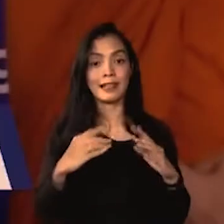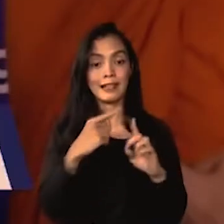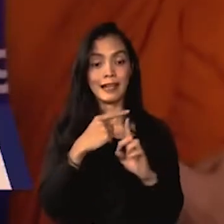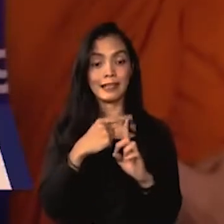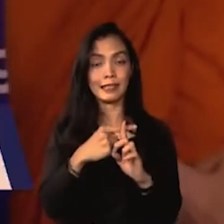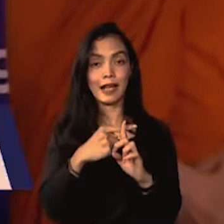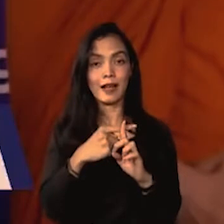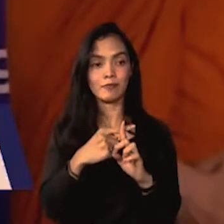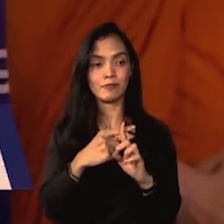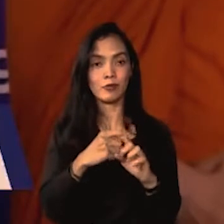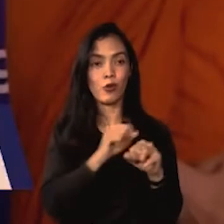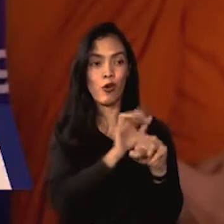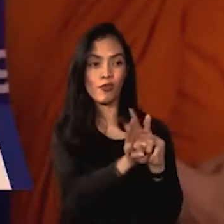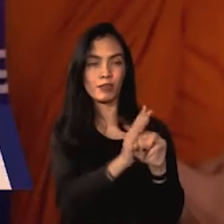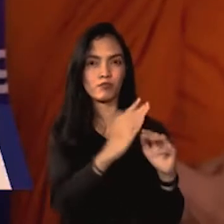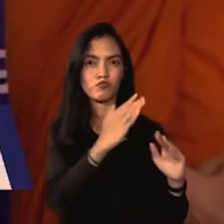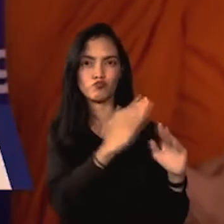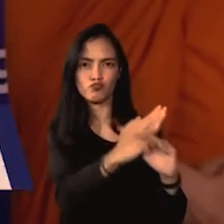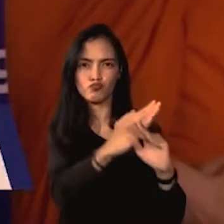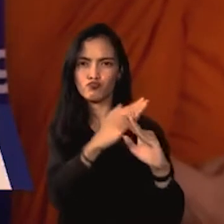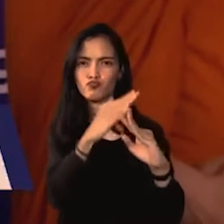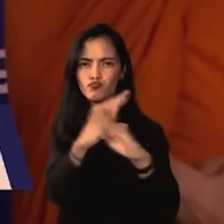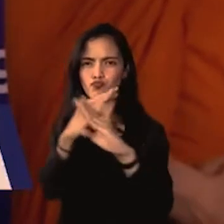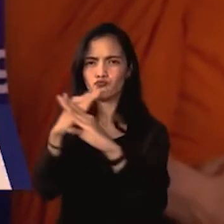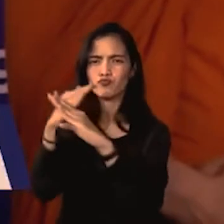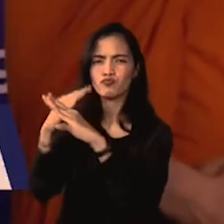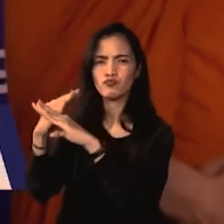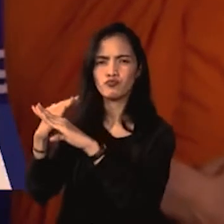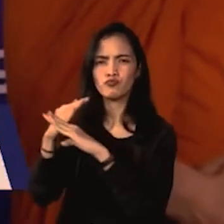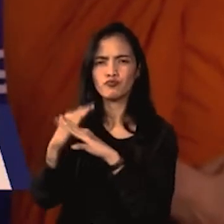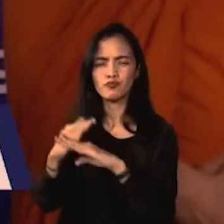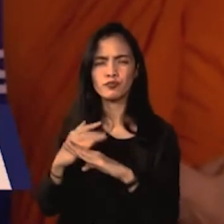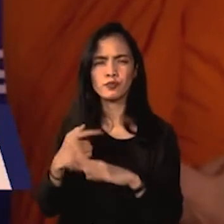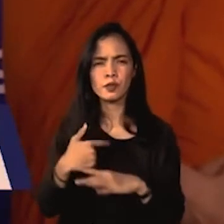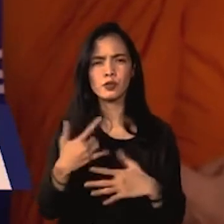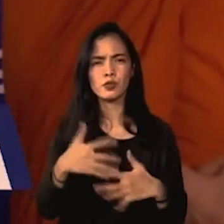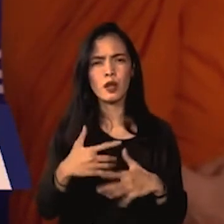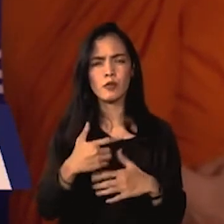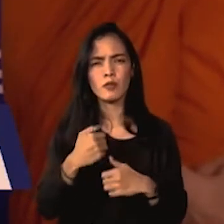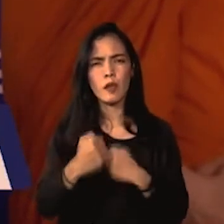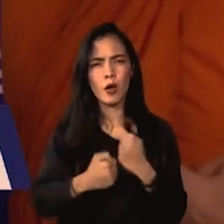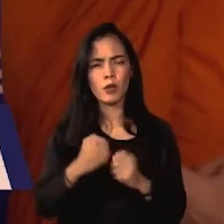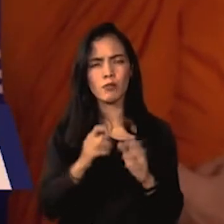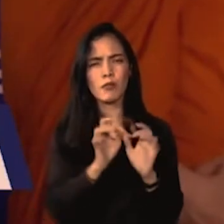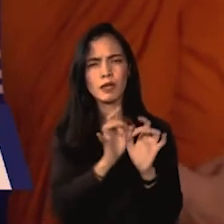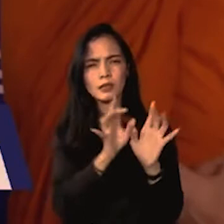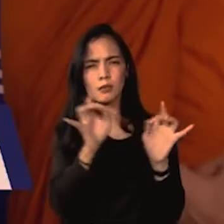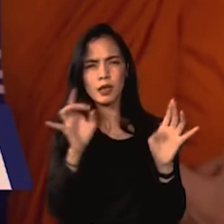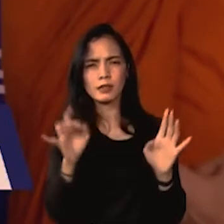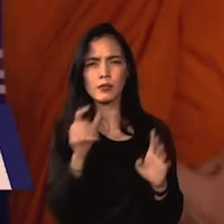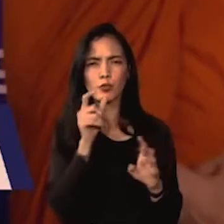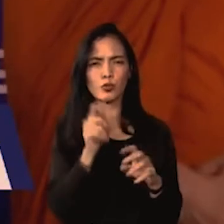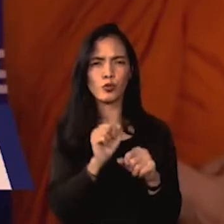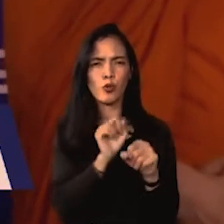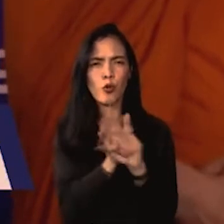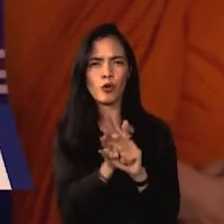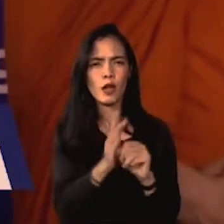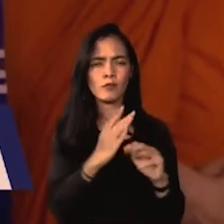Gereja-Gereja Indonesia. Kami sedang melakukan banyak hal sekali terkait dengan upaya gereja untuk melawan